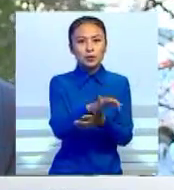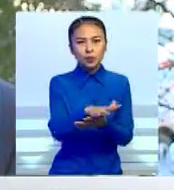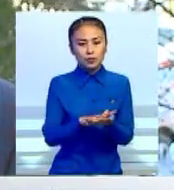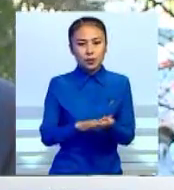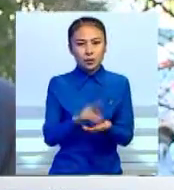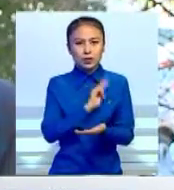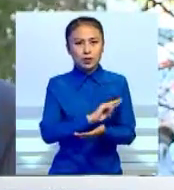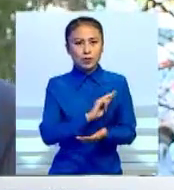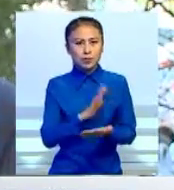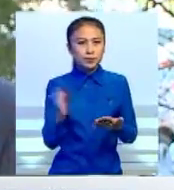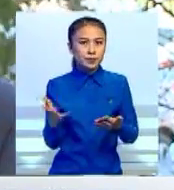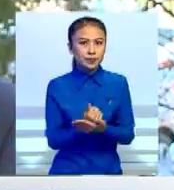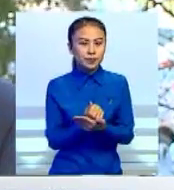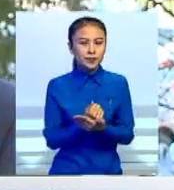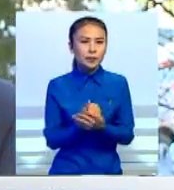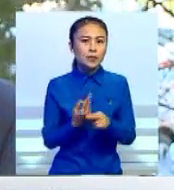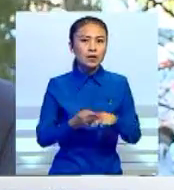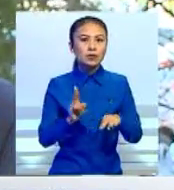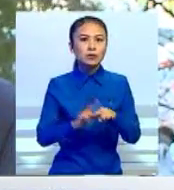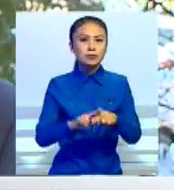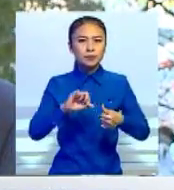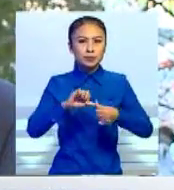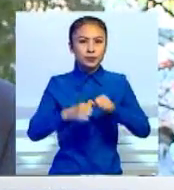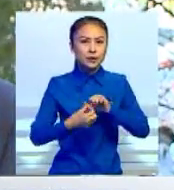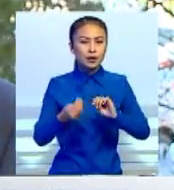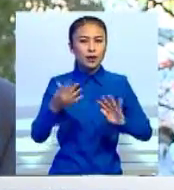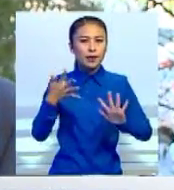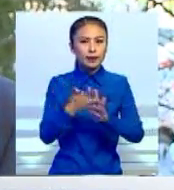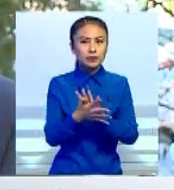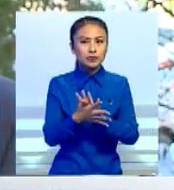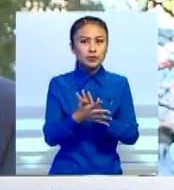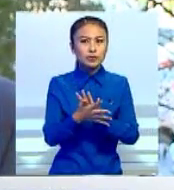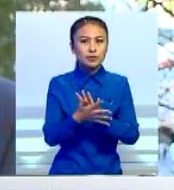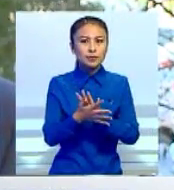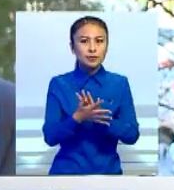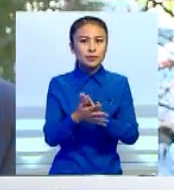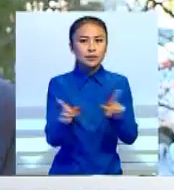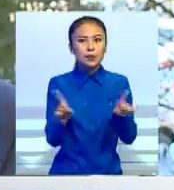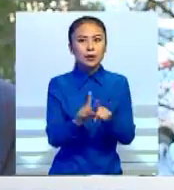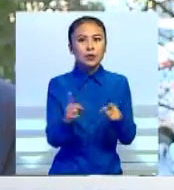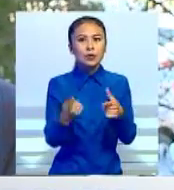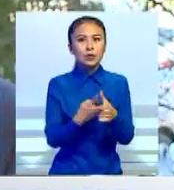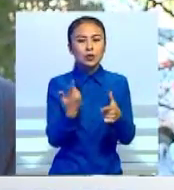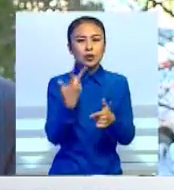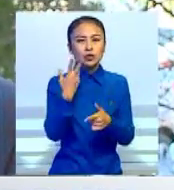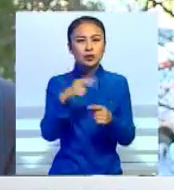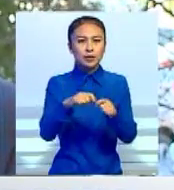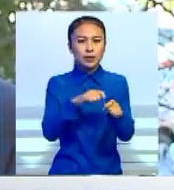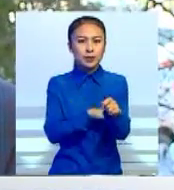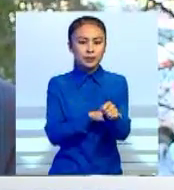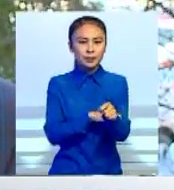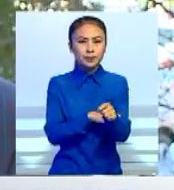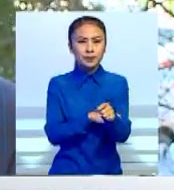тапты. Ол облыстық бюджеттен қаражат бөлініп, ұзындығы 3 километр, ені